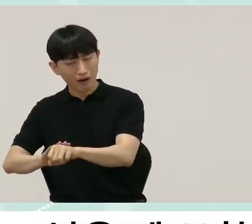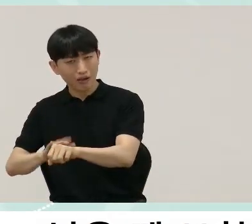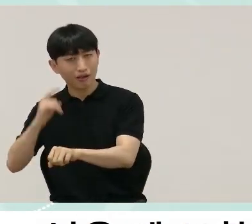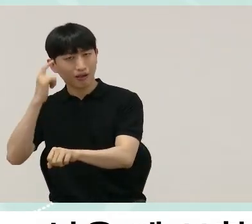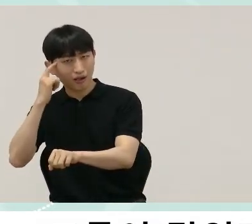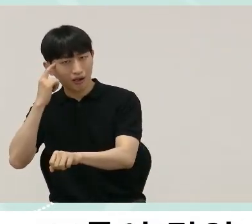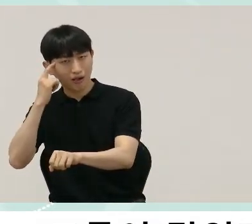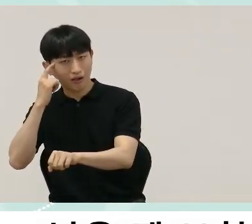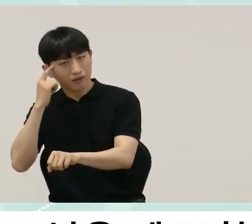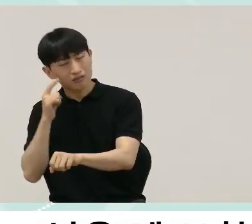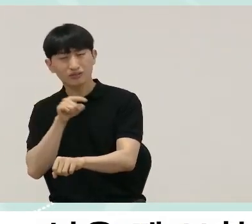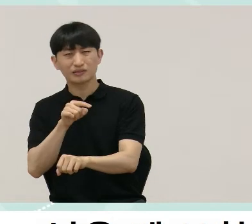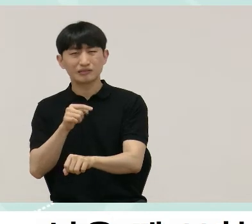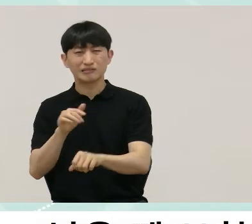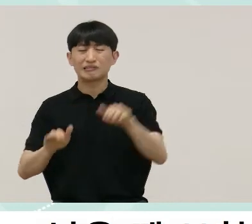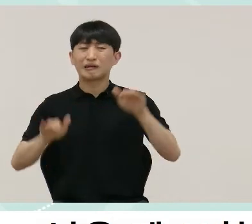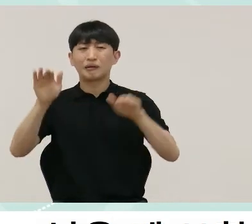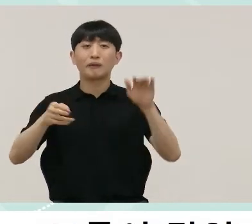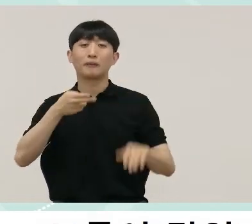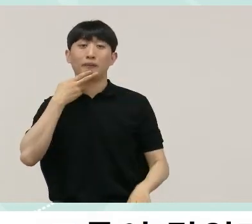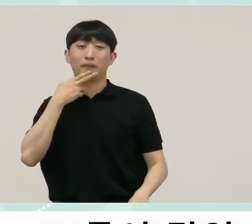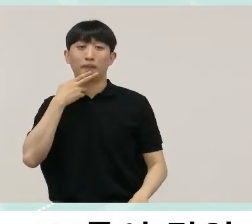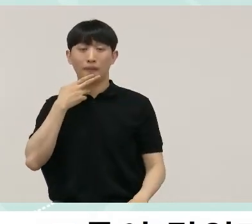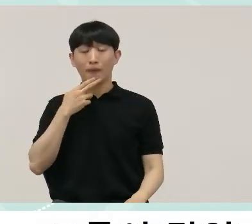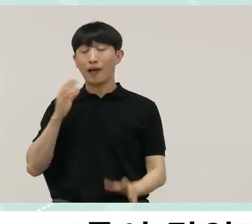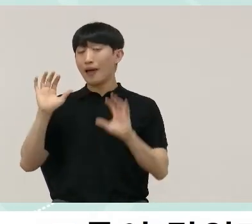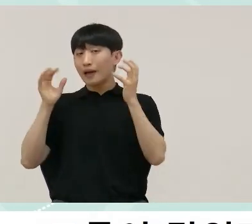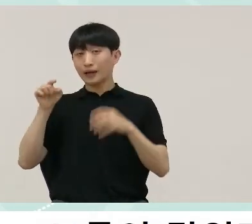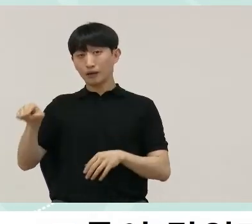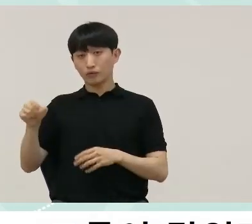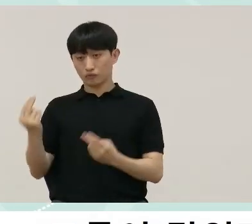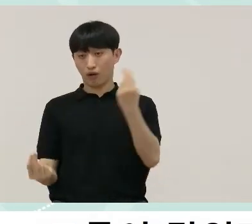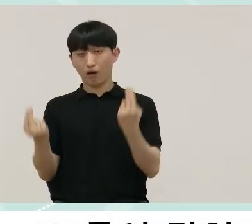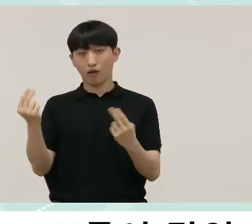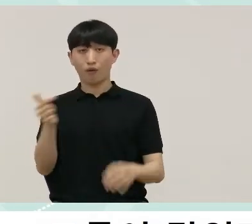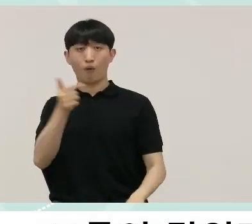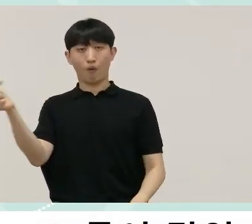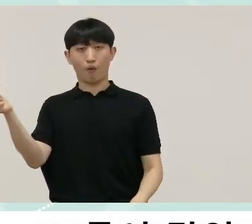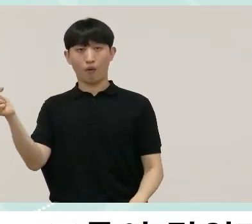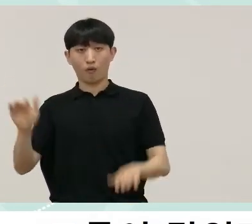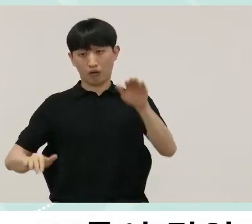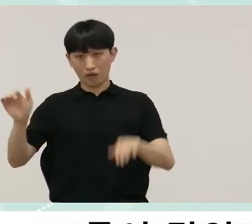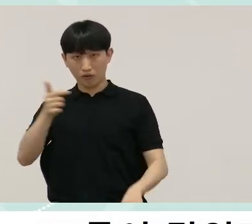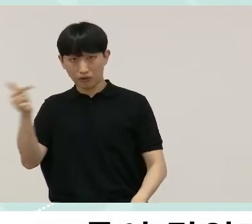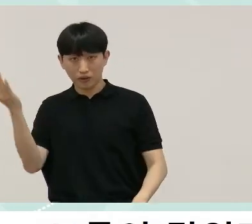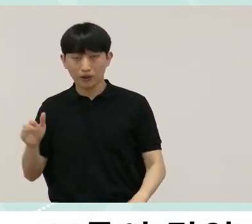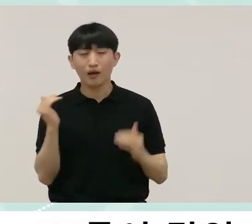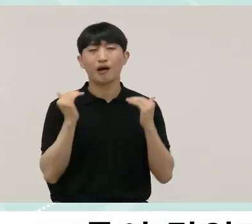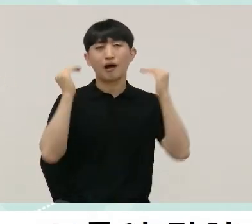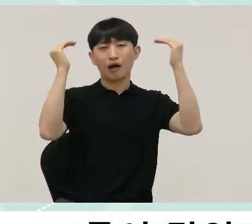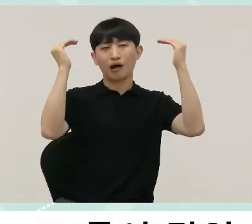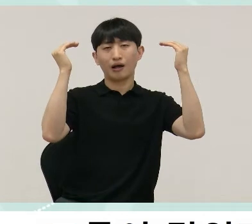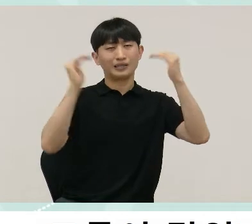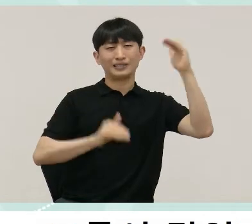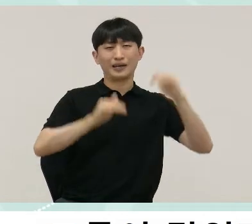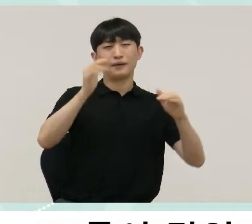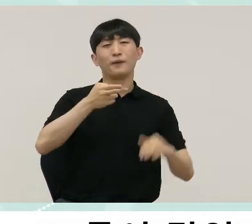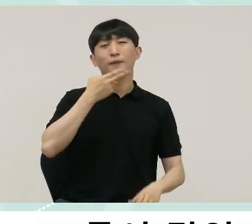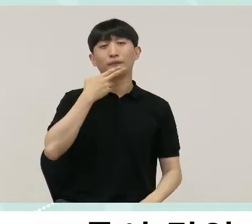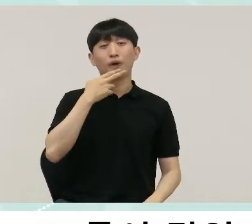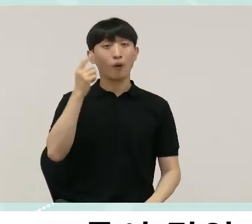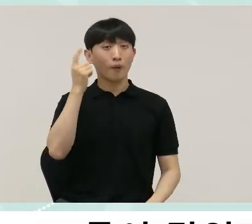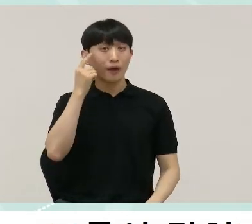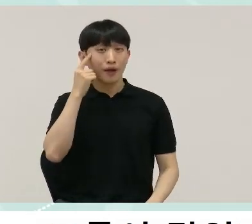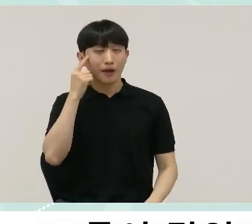소아에서는 차이가 있었는데 성인에서는 그러지 않습니다. 그 얘기는 성인의 경우에는 이미 벌써 잘 듣고